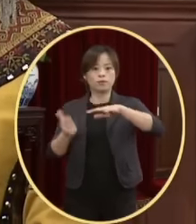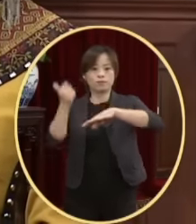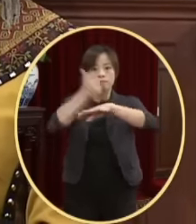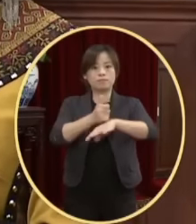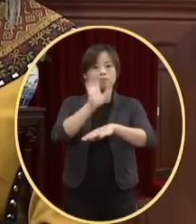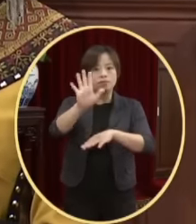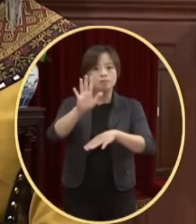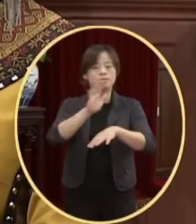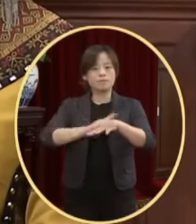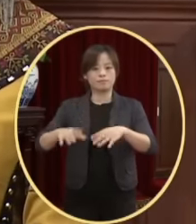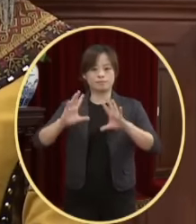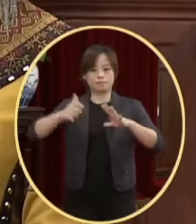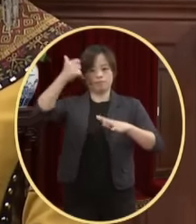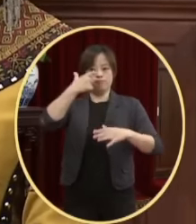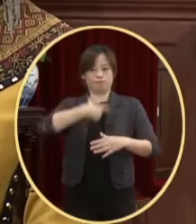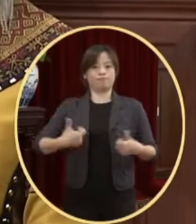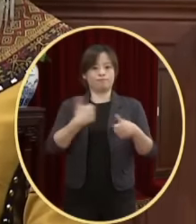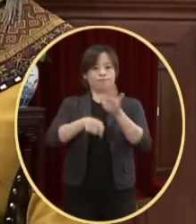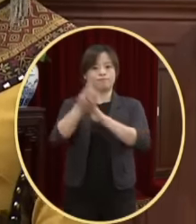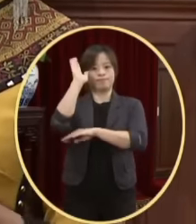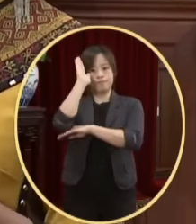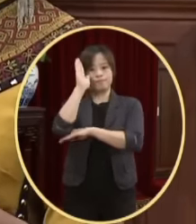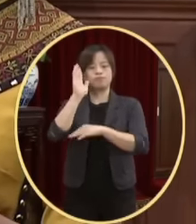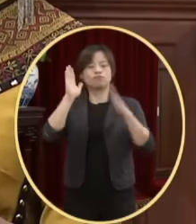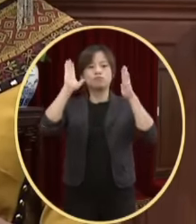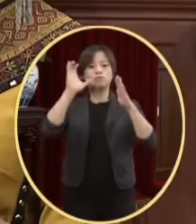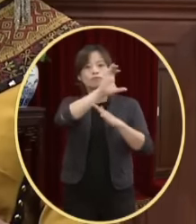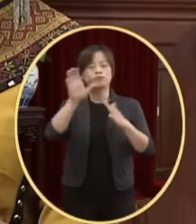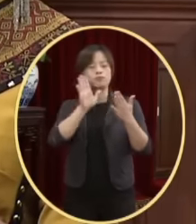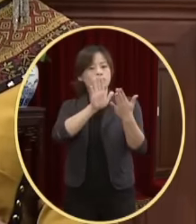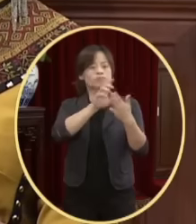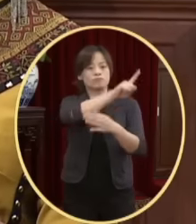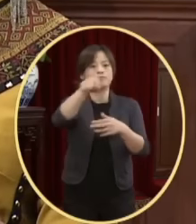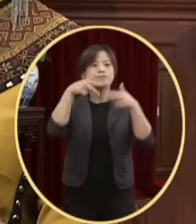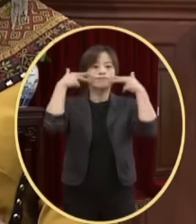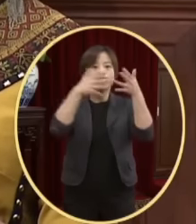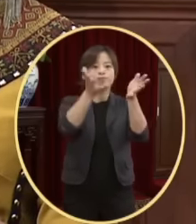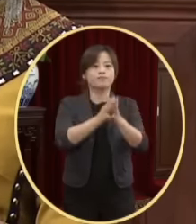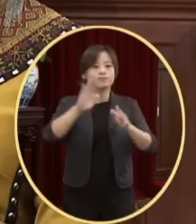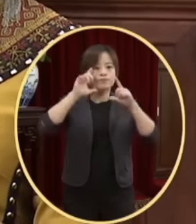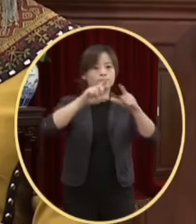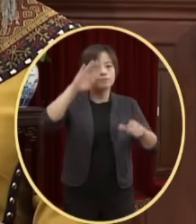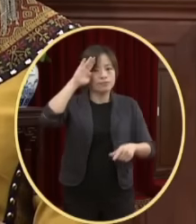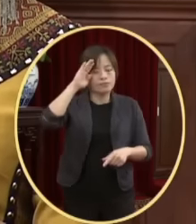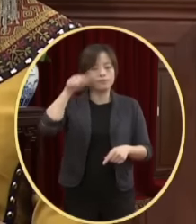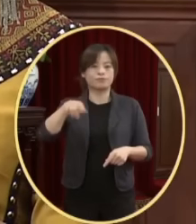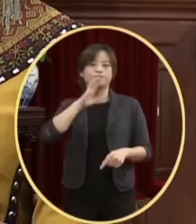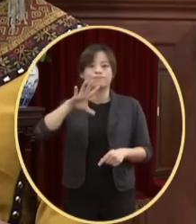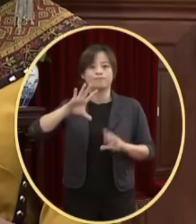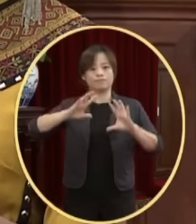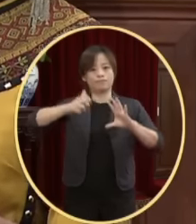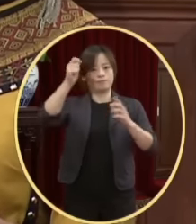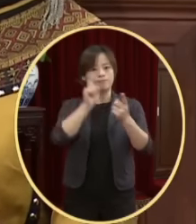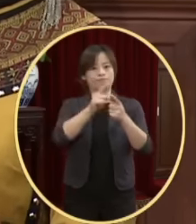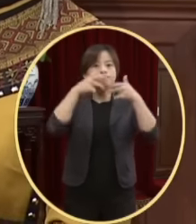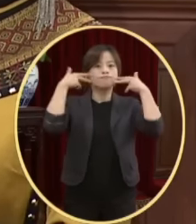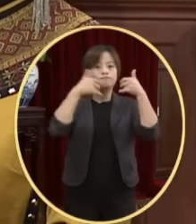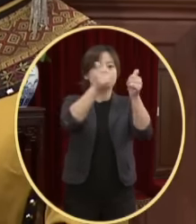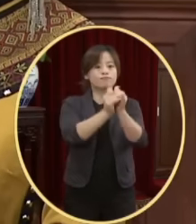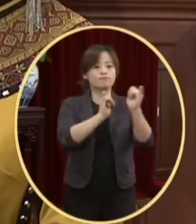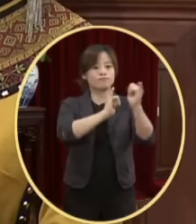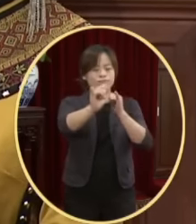政，将由总统代表政府正式向原住民族道歉。这是总统对原住民族社